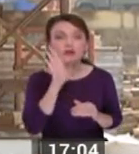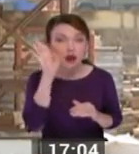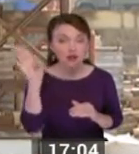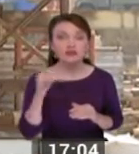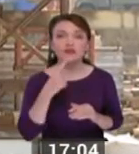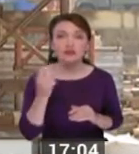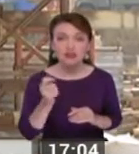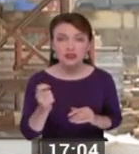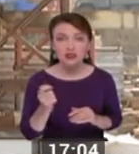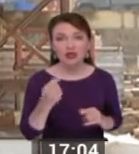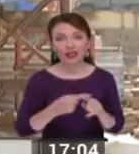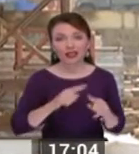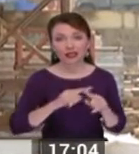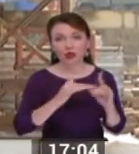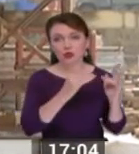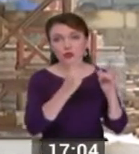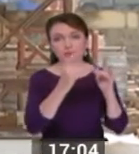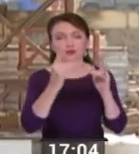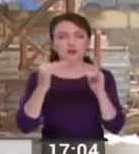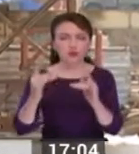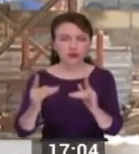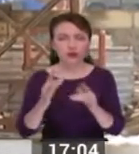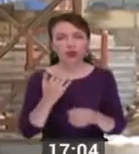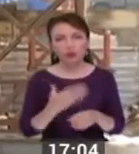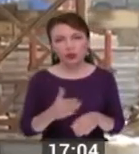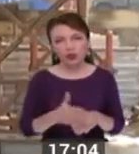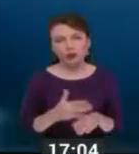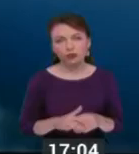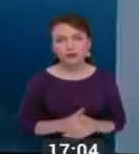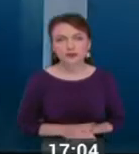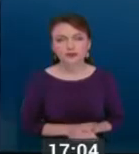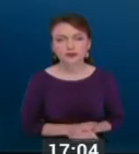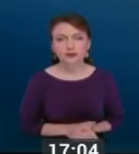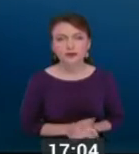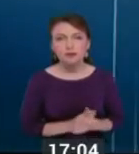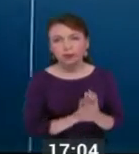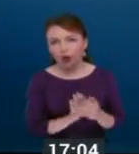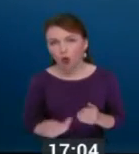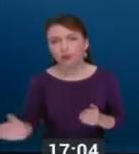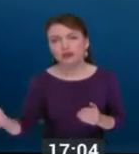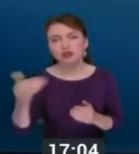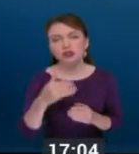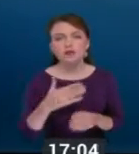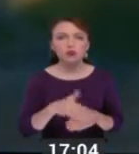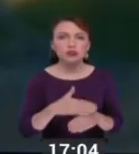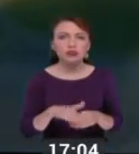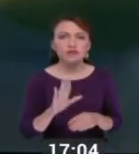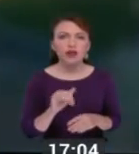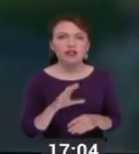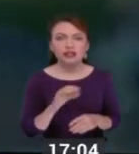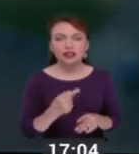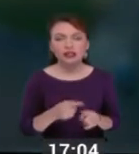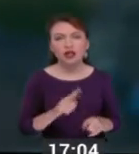в неділю, ця конструкція поїде в проектне положення. Потихеньку, ну поїде. Об'їжджати просять вулицями Василенка, бульваром